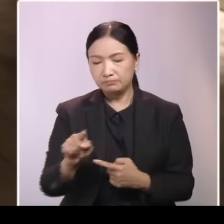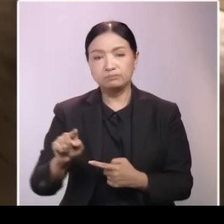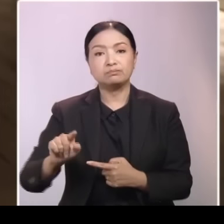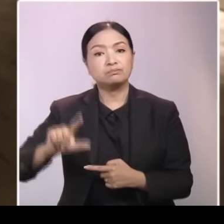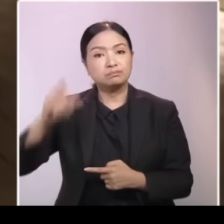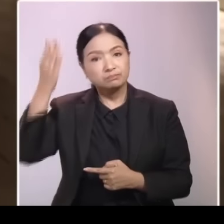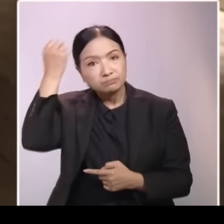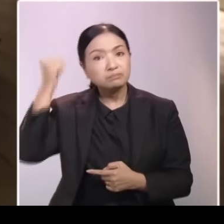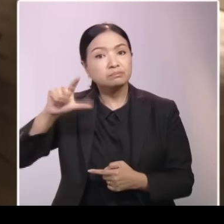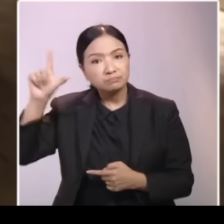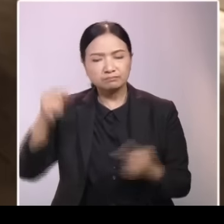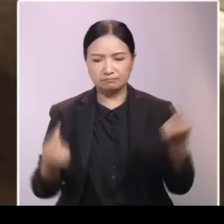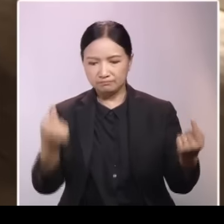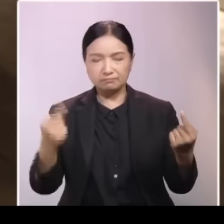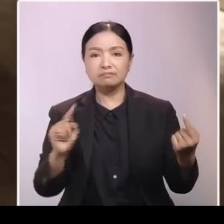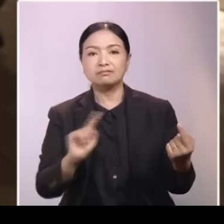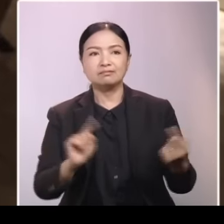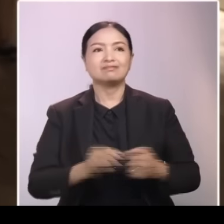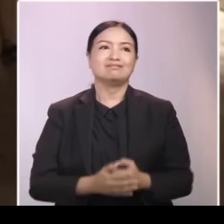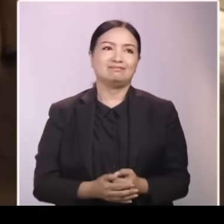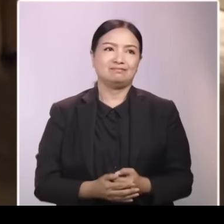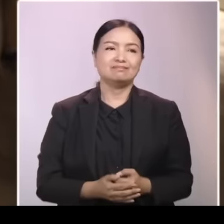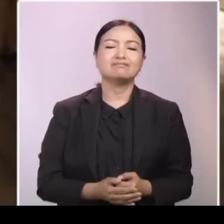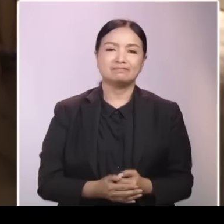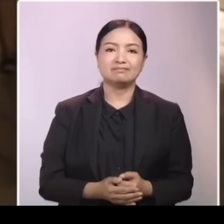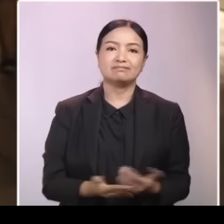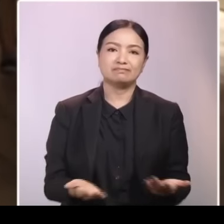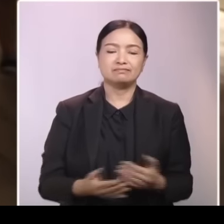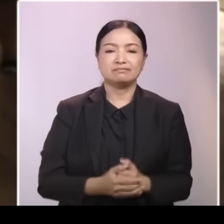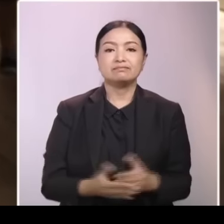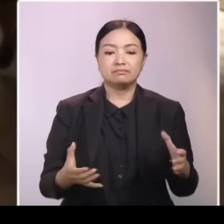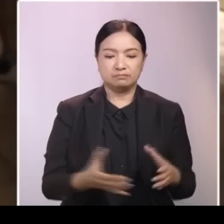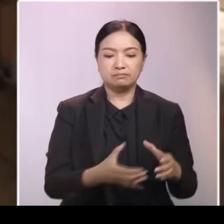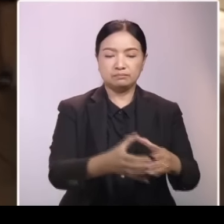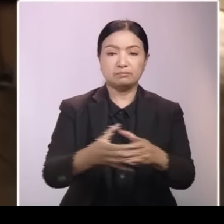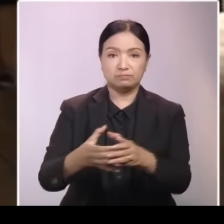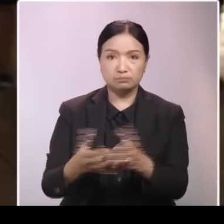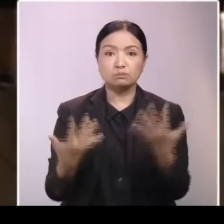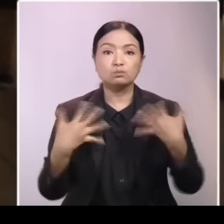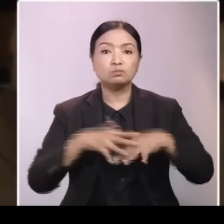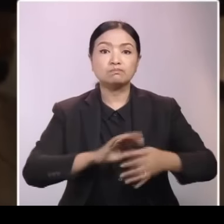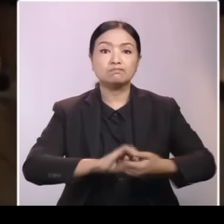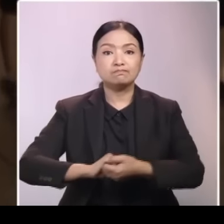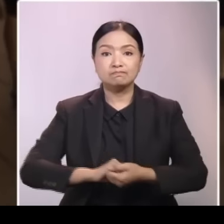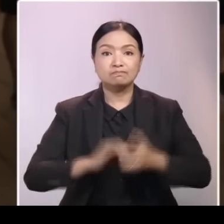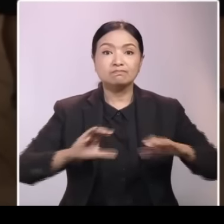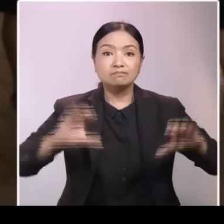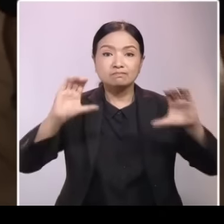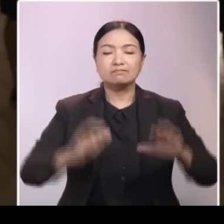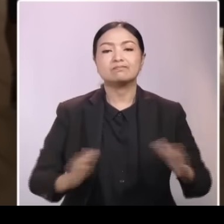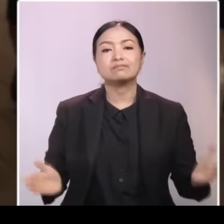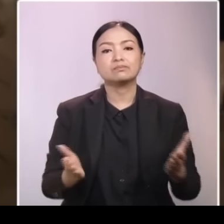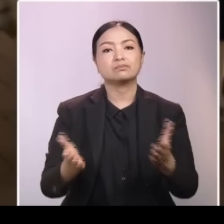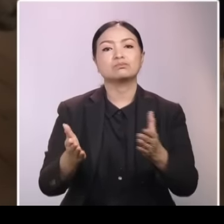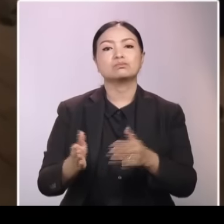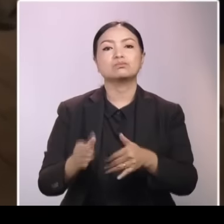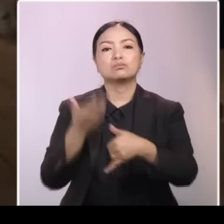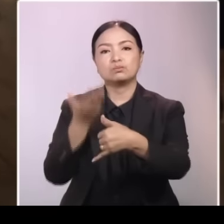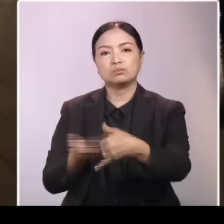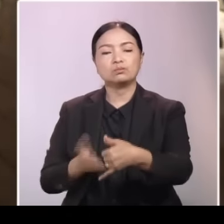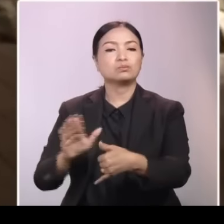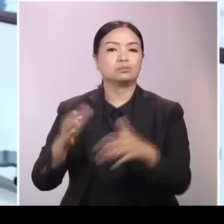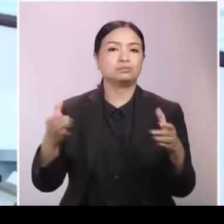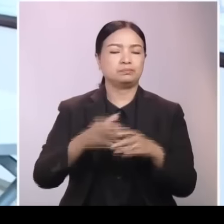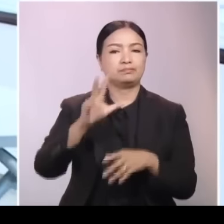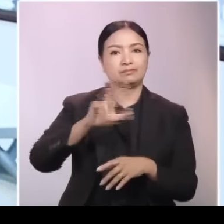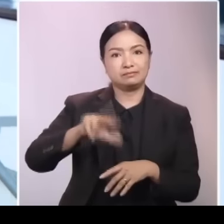เองนั้นก็ประสานเสียงแล้วค่ะสนับสนุนคนจากพรรคเพื่อไทยค่ะวันนี้ค่ะทางพรรคเพื่อไทยมีการประชุมสสนะคะซึ่ง